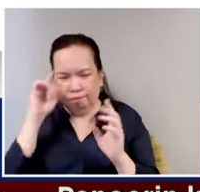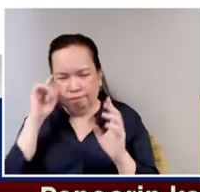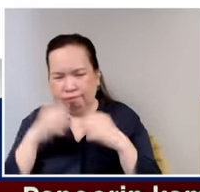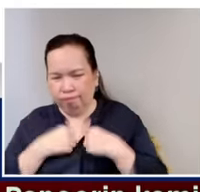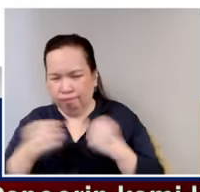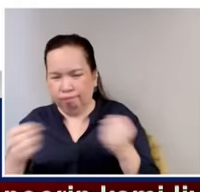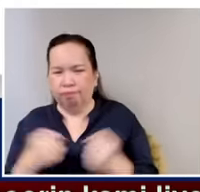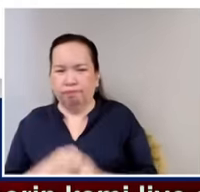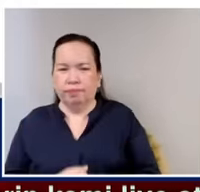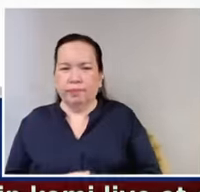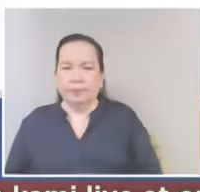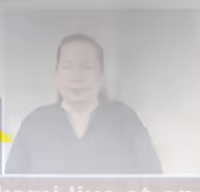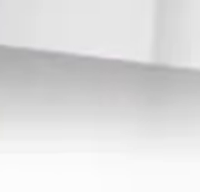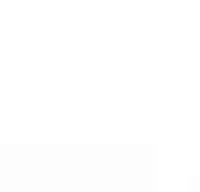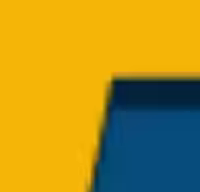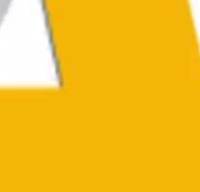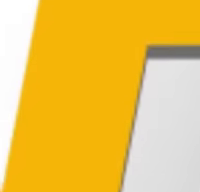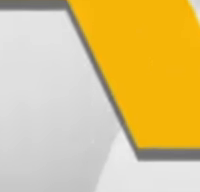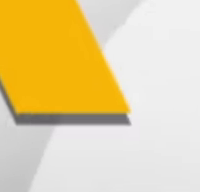News.